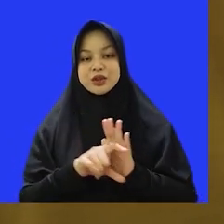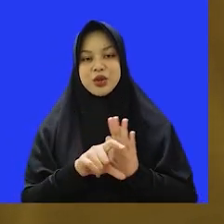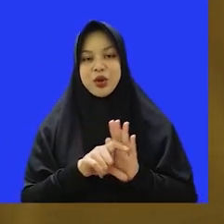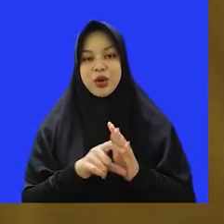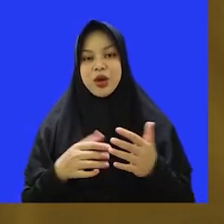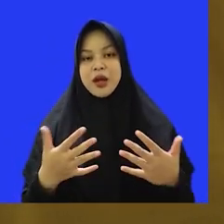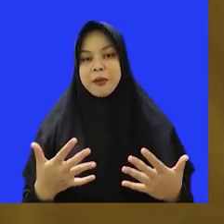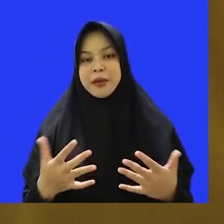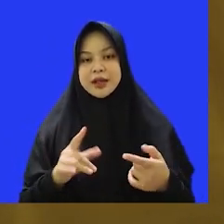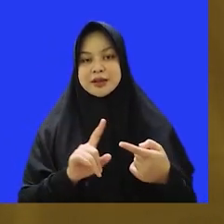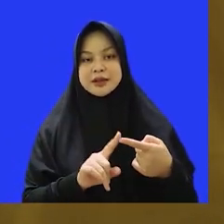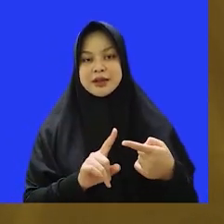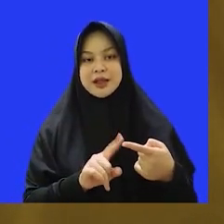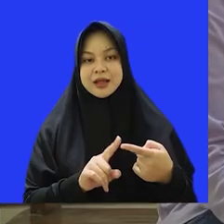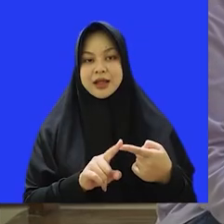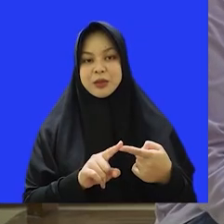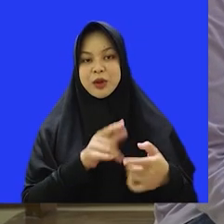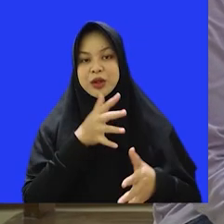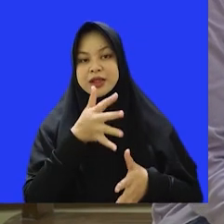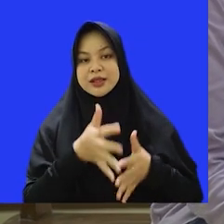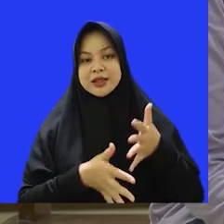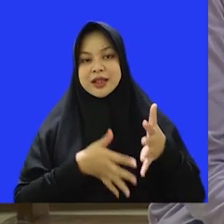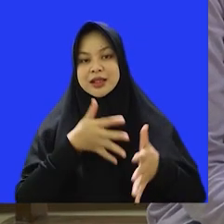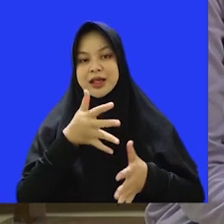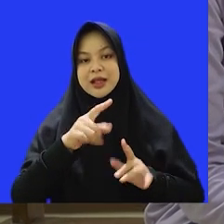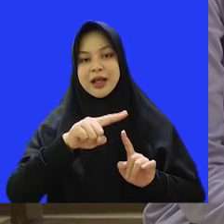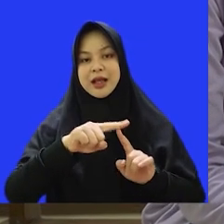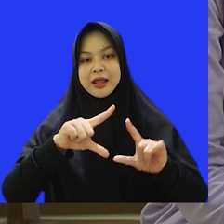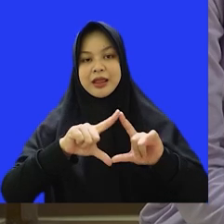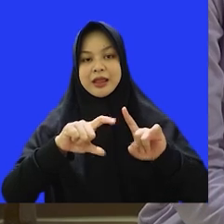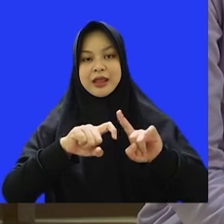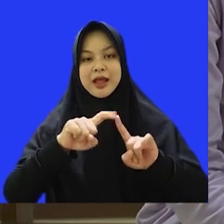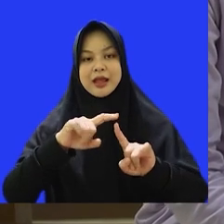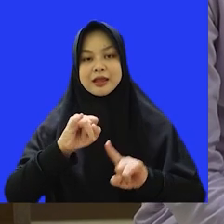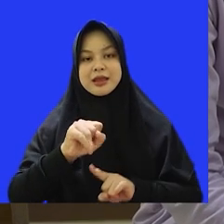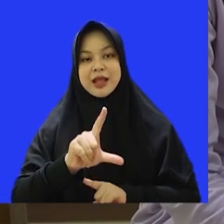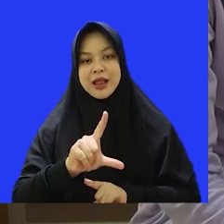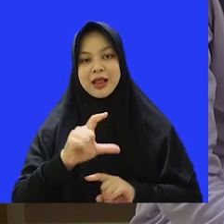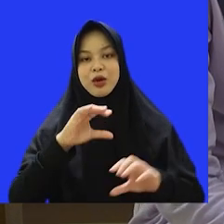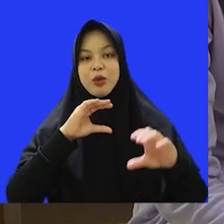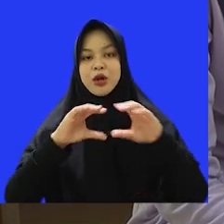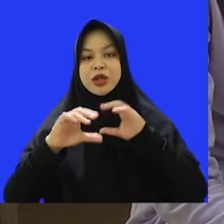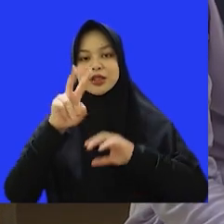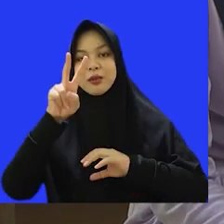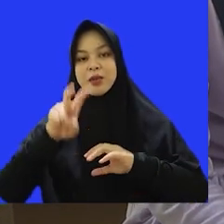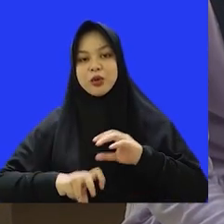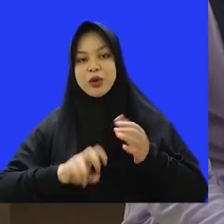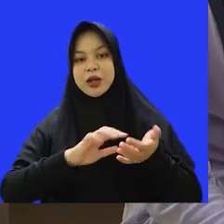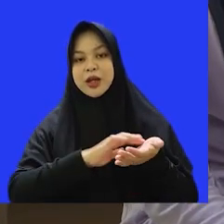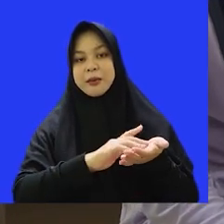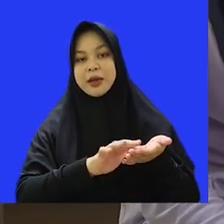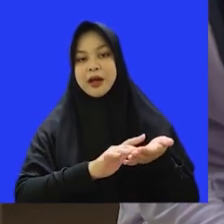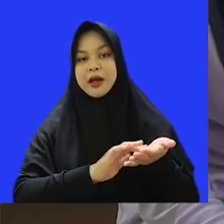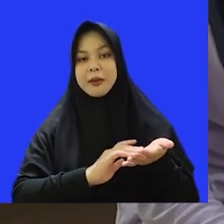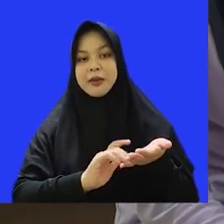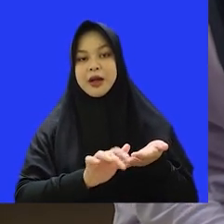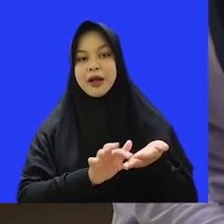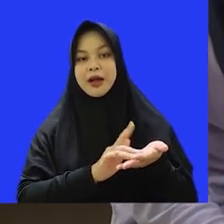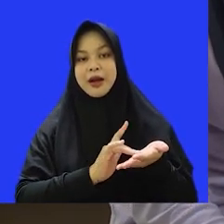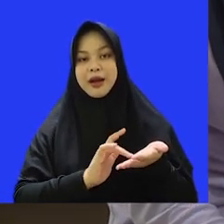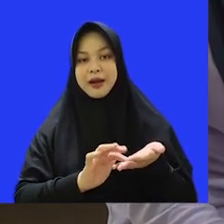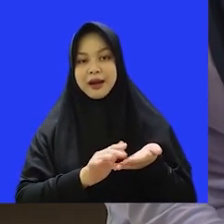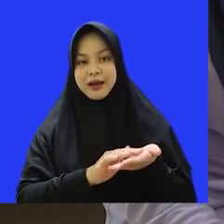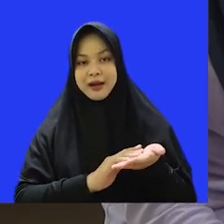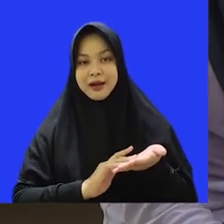isyarat. Misalnya, 1. Bahasa isyarat taktil. Komunikasi yang menggunakan indera